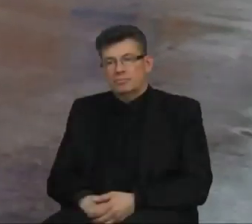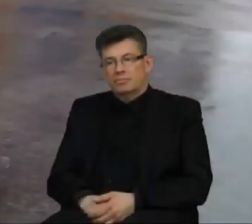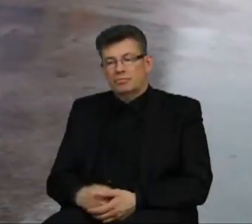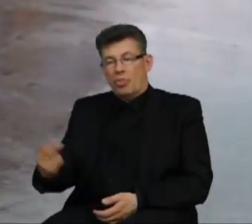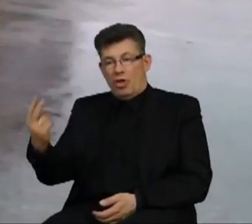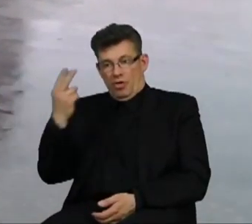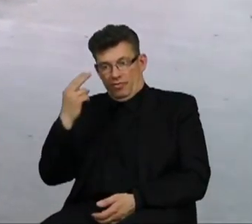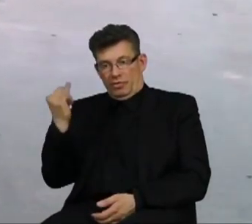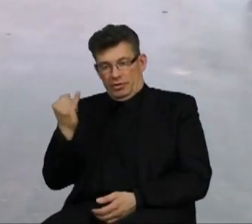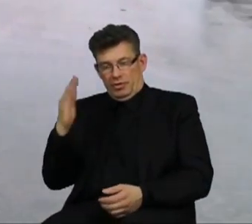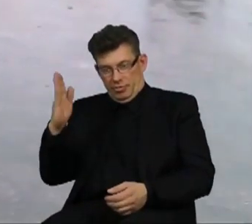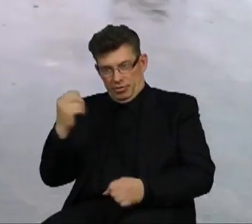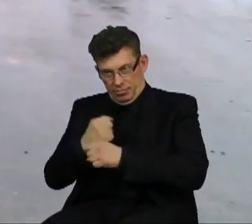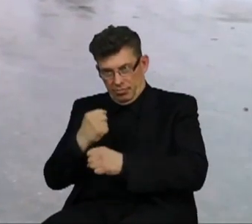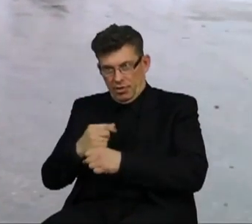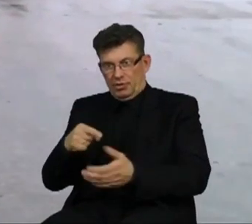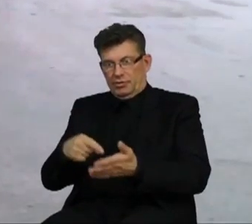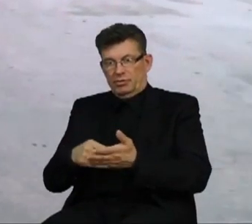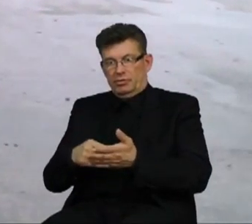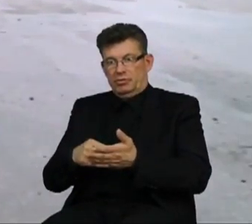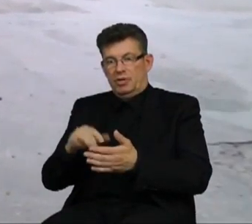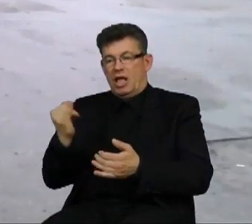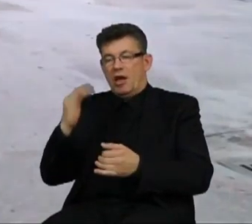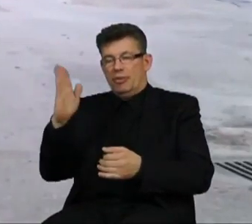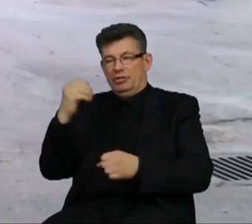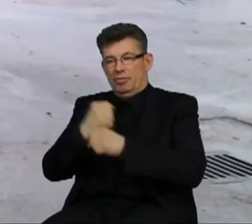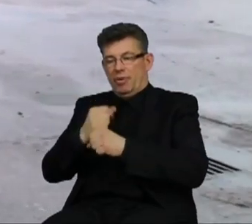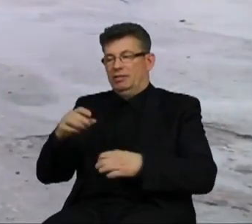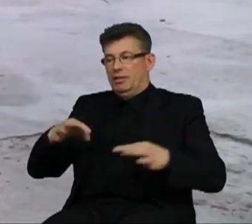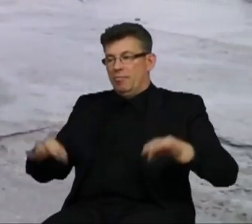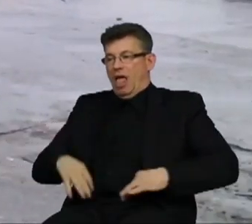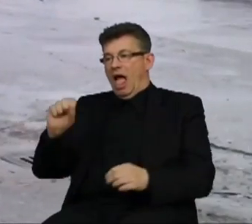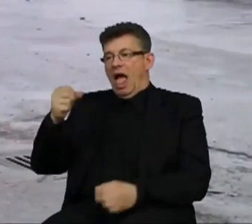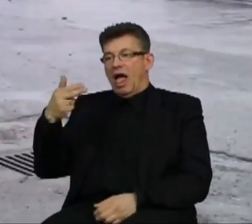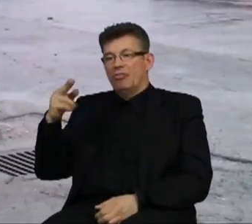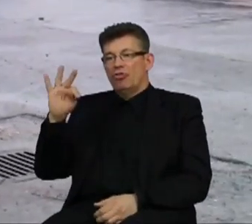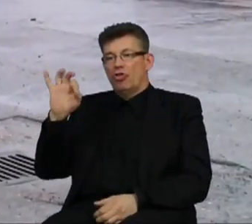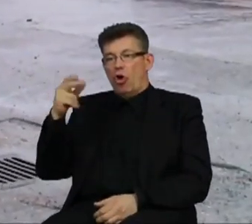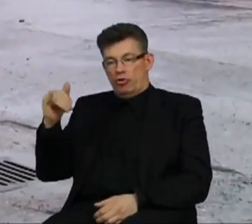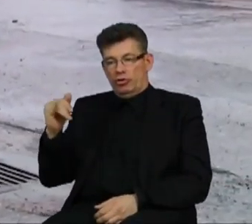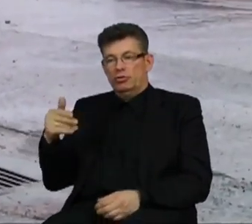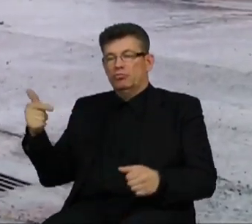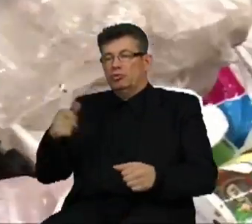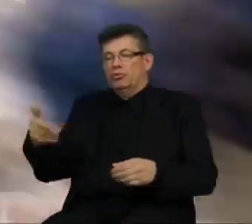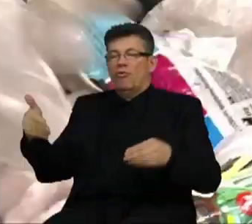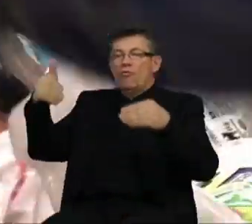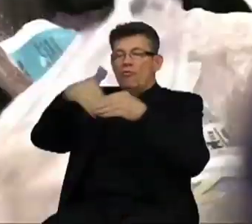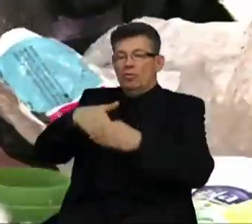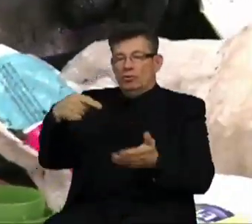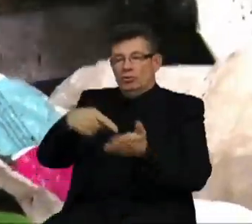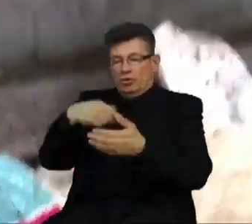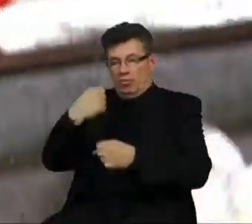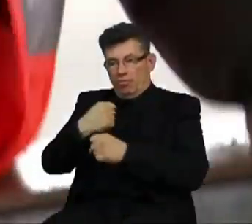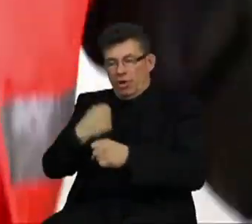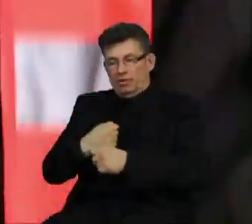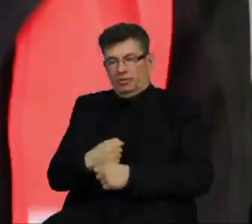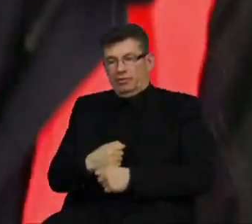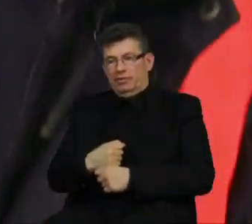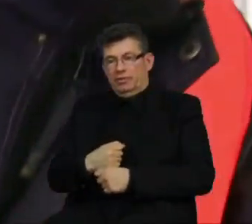Wiedzieliśmy, jaka będzie to praca, na czym będzie polegała praca pana Antoniego, tylko musieliśmy go wdrożyć do tej pracy.